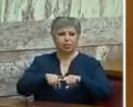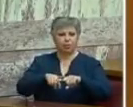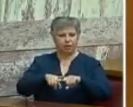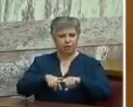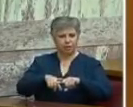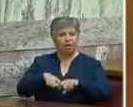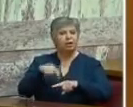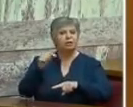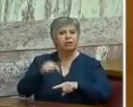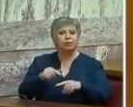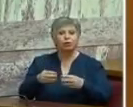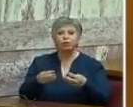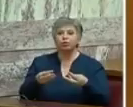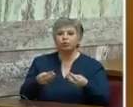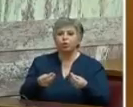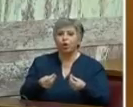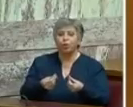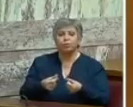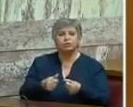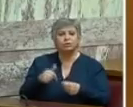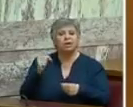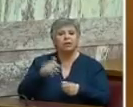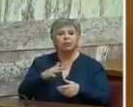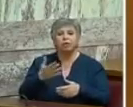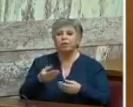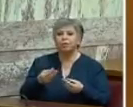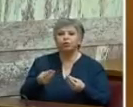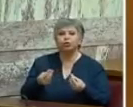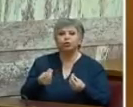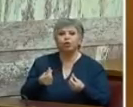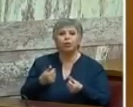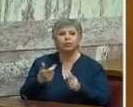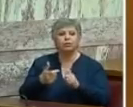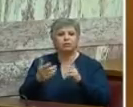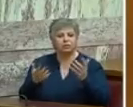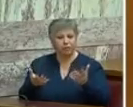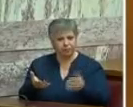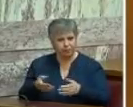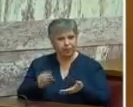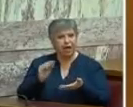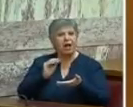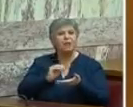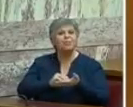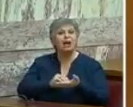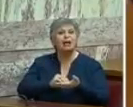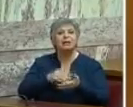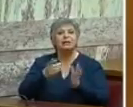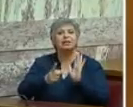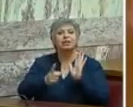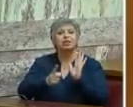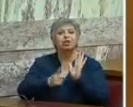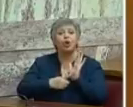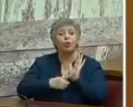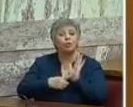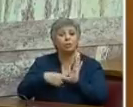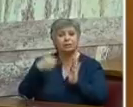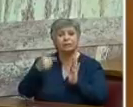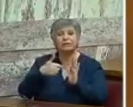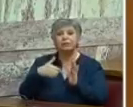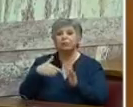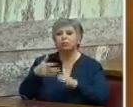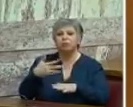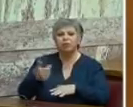σχολεία, μπράβο στο ΣΤΕ. Όταν βγαίνουν και ρίχνουν τον πρώτο νόμο των εργολάβων που διώξαμε